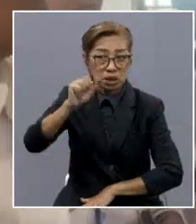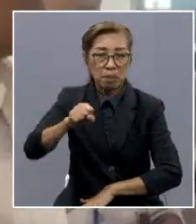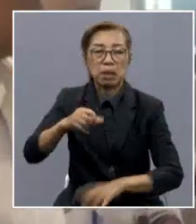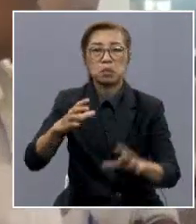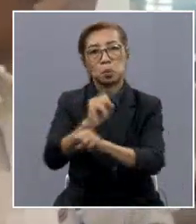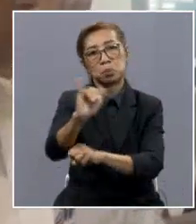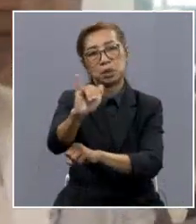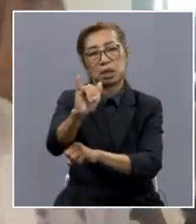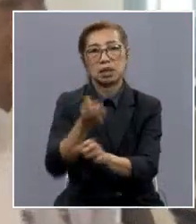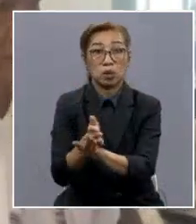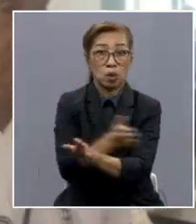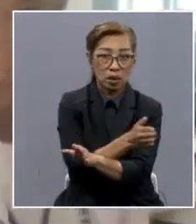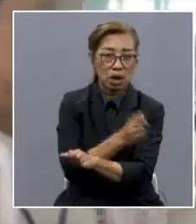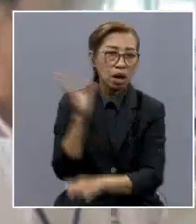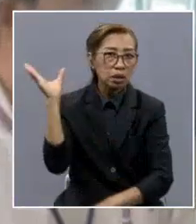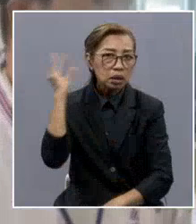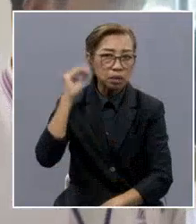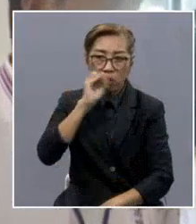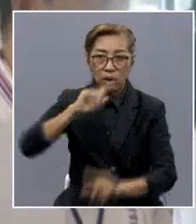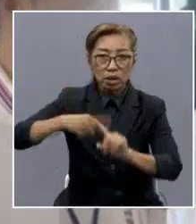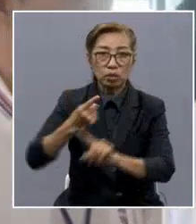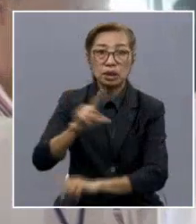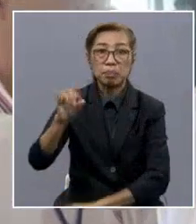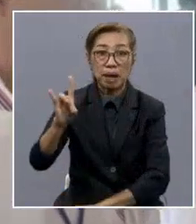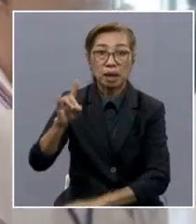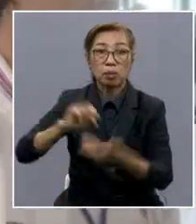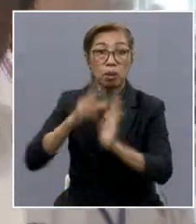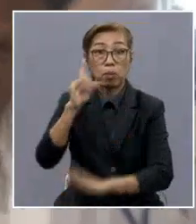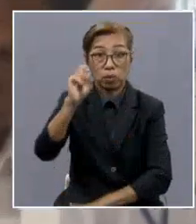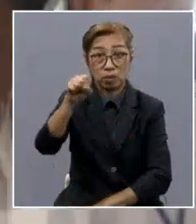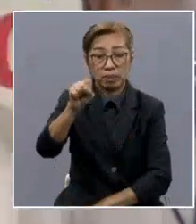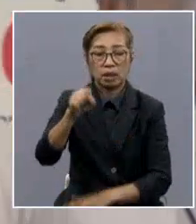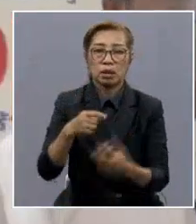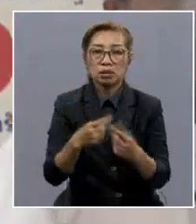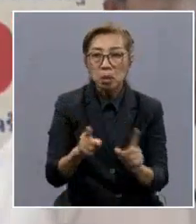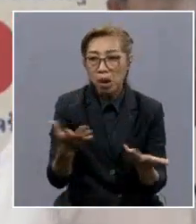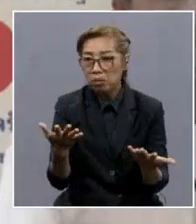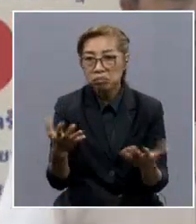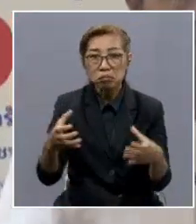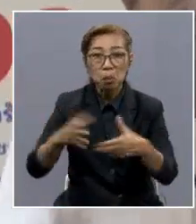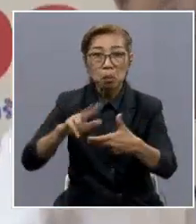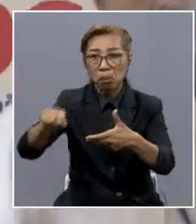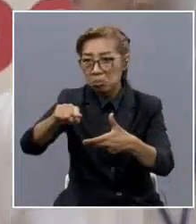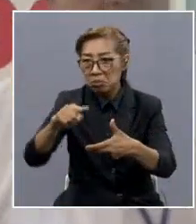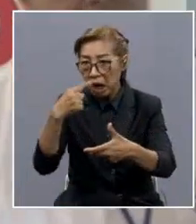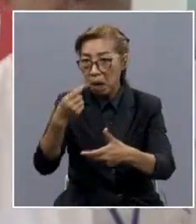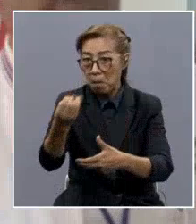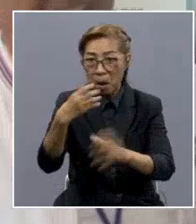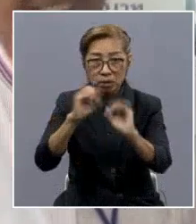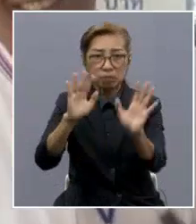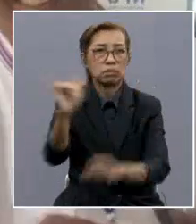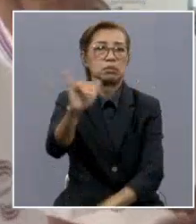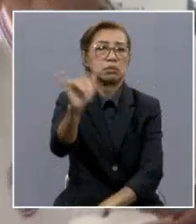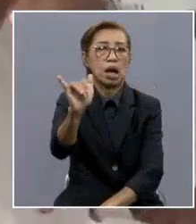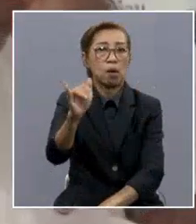หน้านี้ก็คือ28มกราคม ครับ ก็คือพรุ่งนี้แหละแต่ทีนี้คุณผู้ชมคือยังไม่มีคนในพรรคออกมายืนยันนะคะว่าจะเป็นพรุ่งนี้จริ